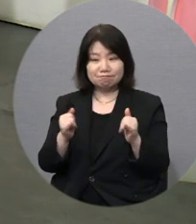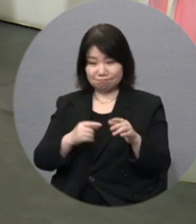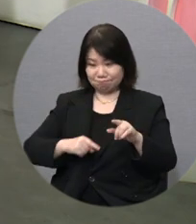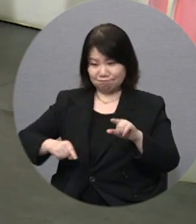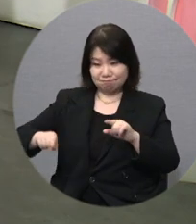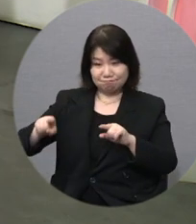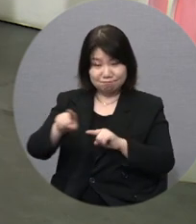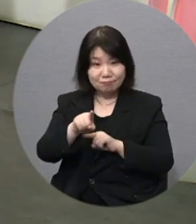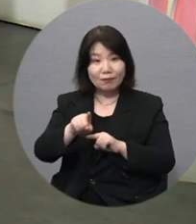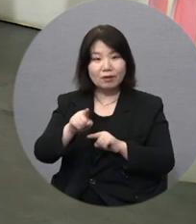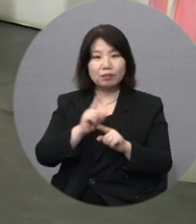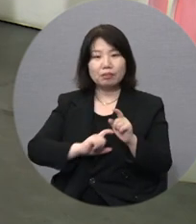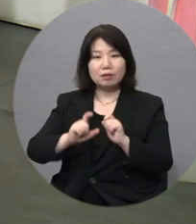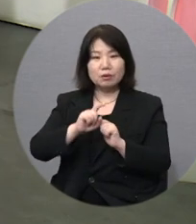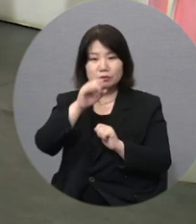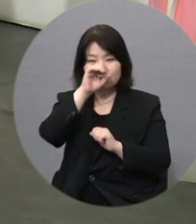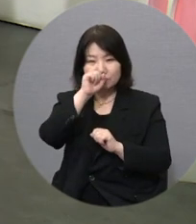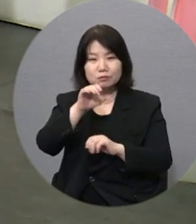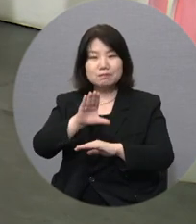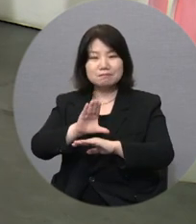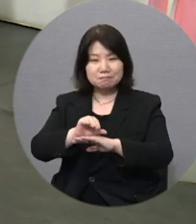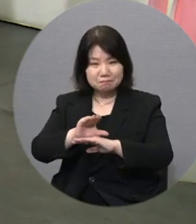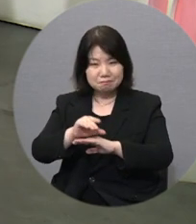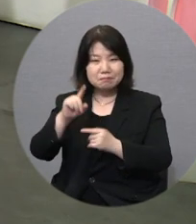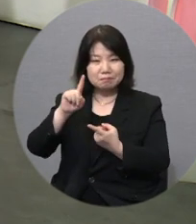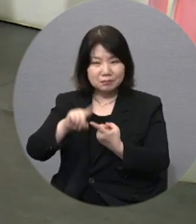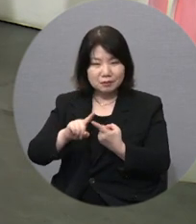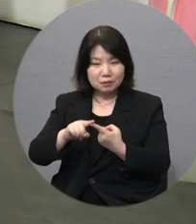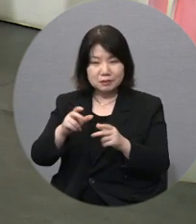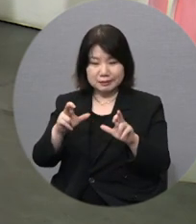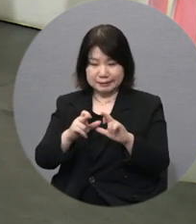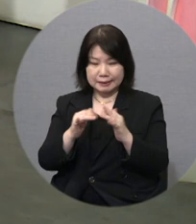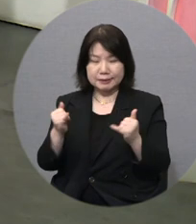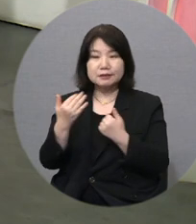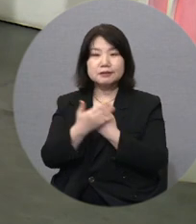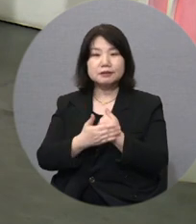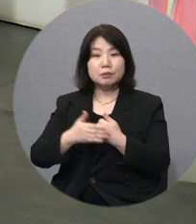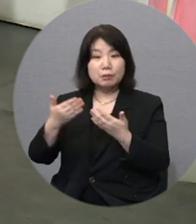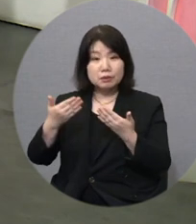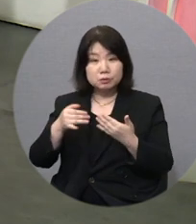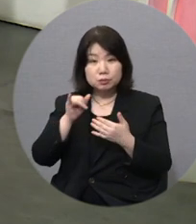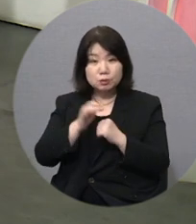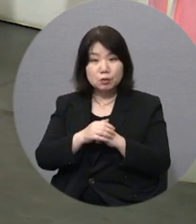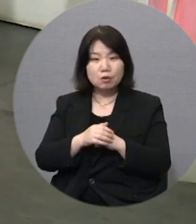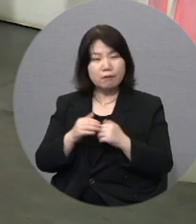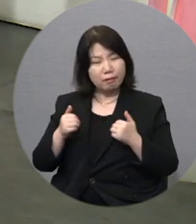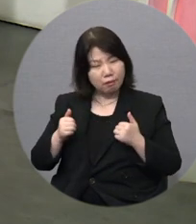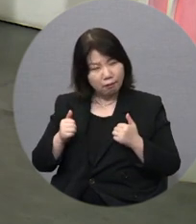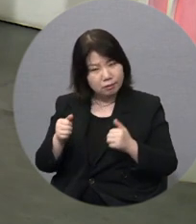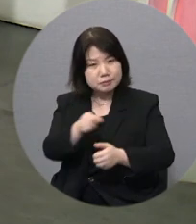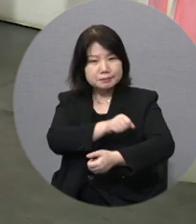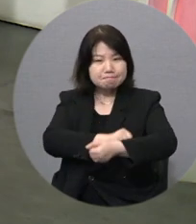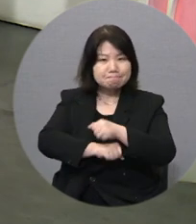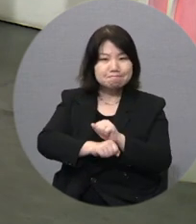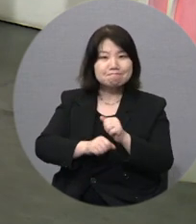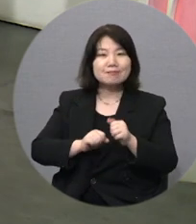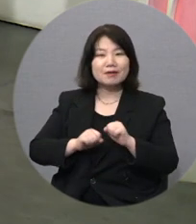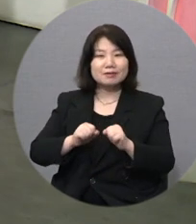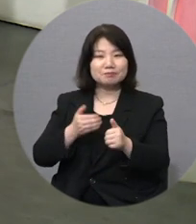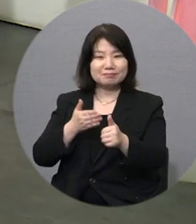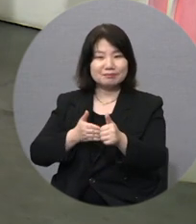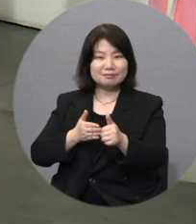서서 좀 더 좋은 방송으로 우리 장애인들이 혜택이 돌아갈 수 있도록 적극적으로 해 주셨으면 감사하겠습니다